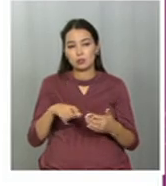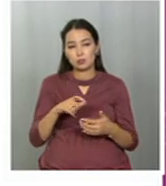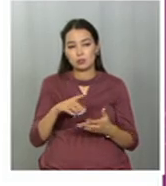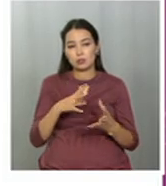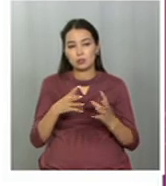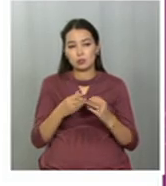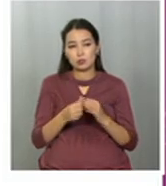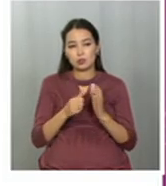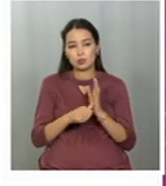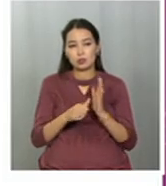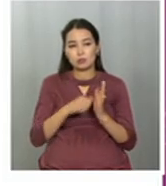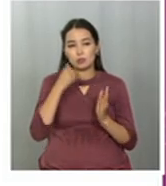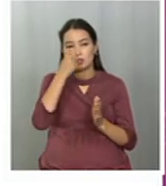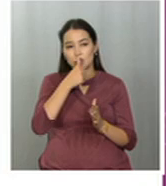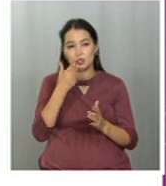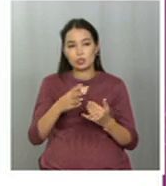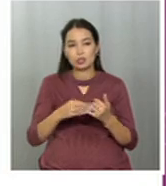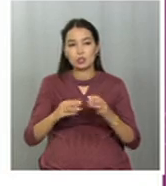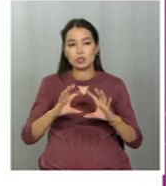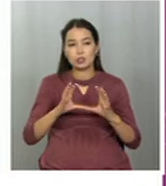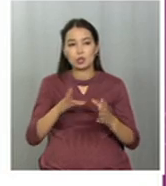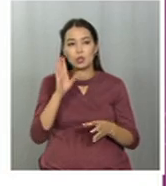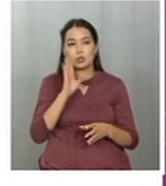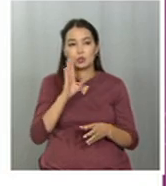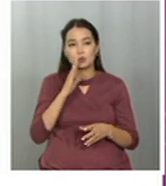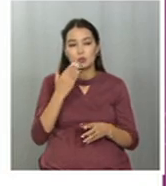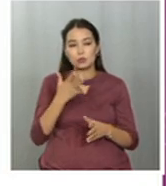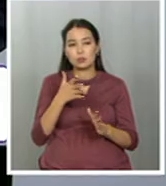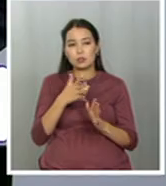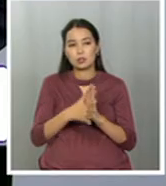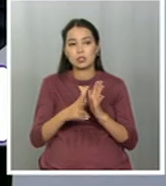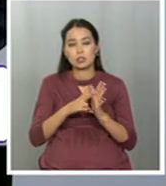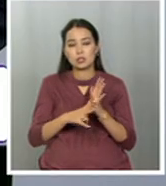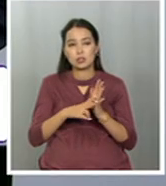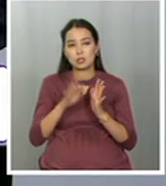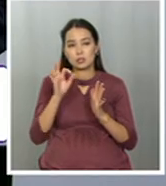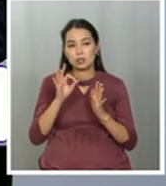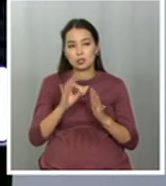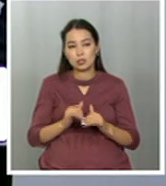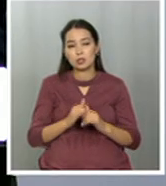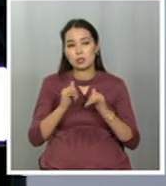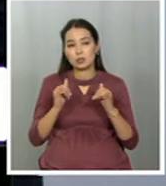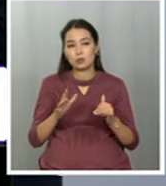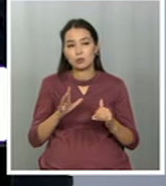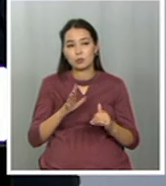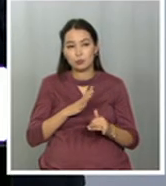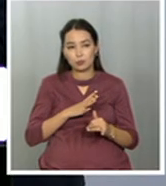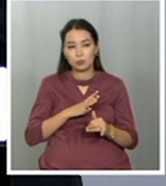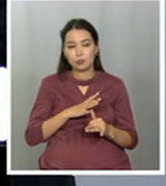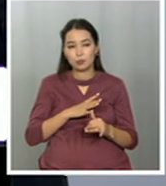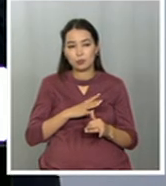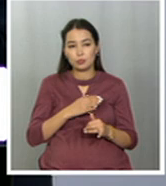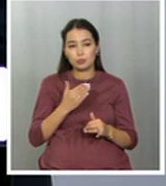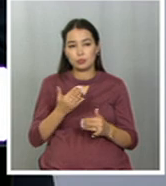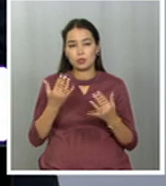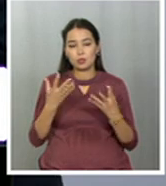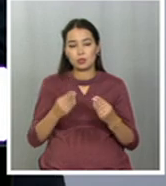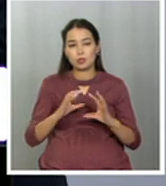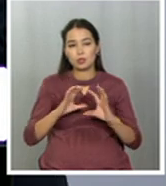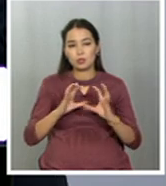жыл ішінде жер шарында ауыз суды тұтыну 8 есеге үлкейе түскен екен. Бұл, яғни қазіргі әлемде